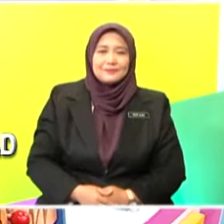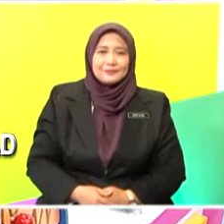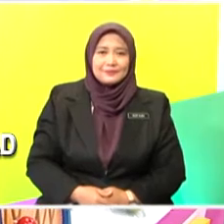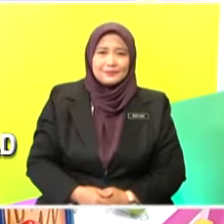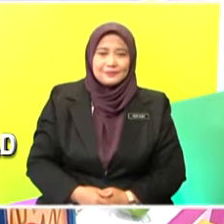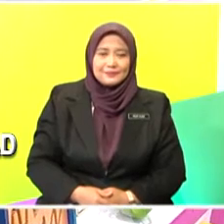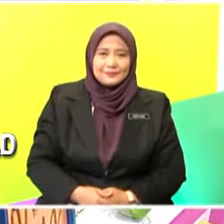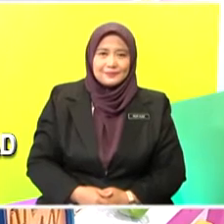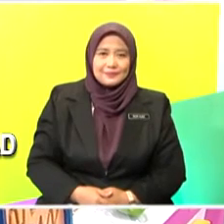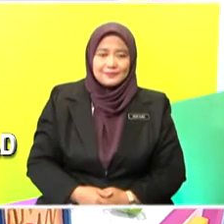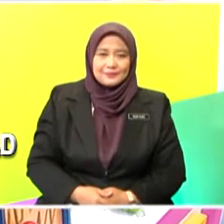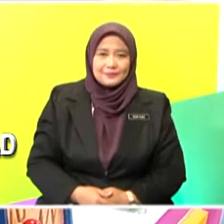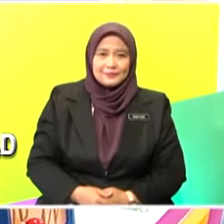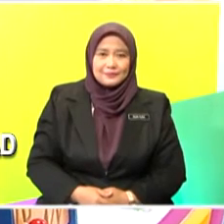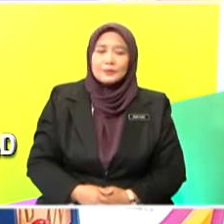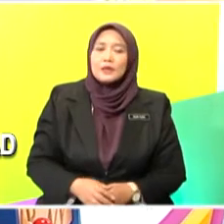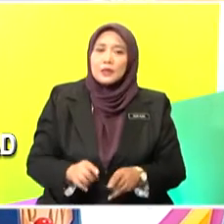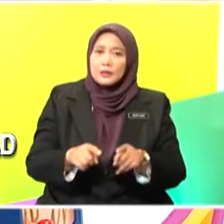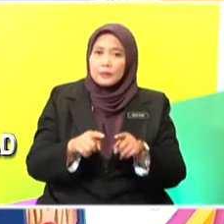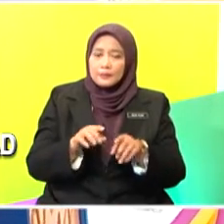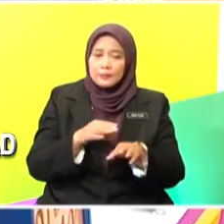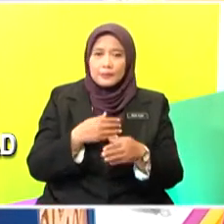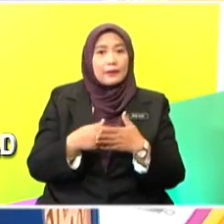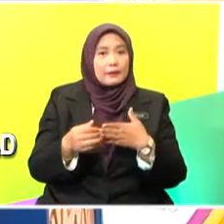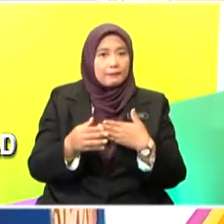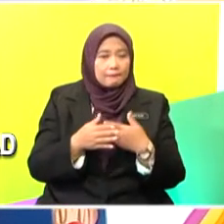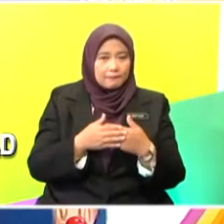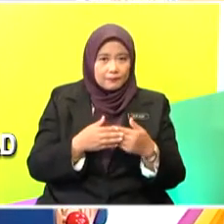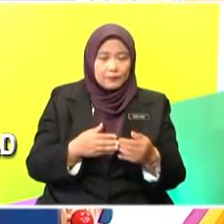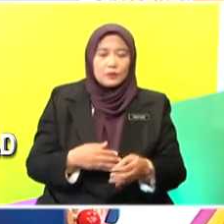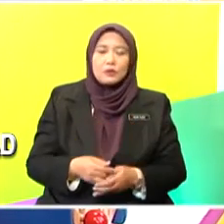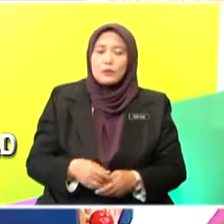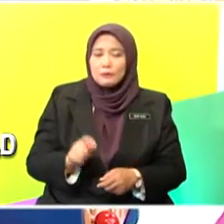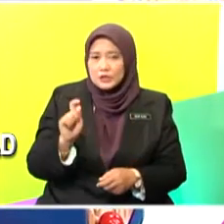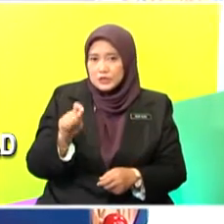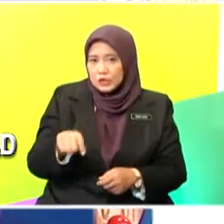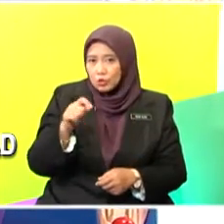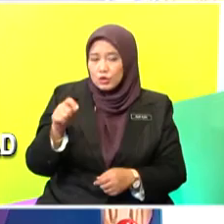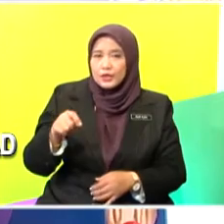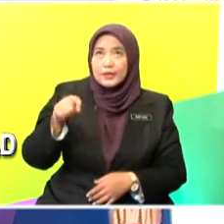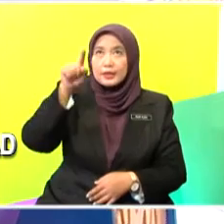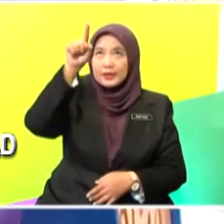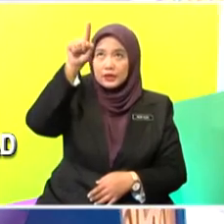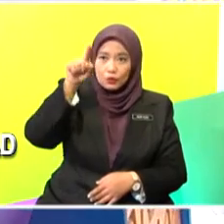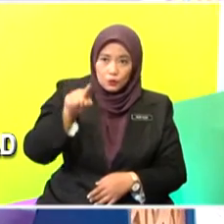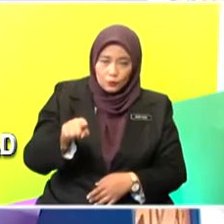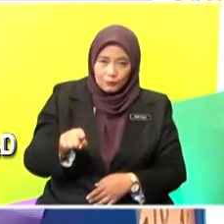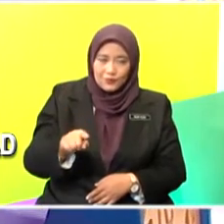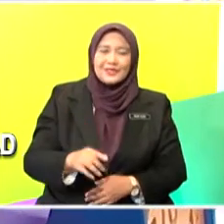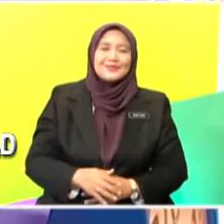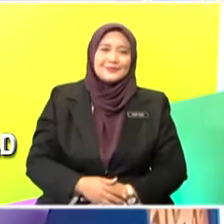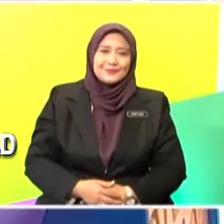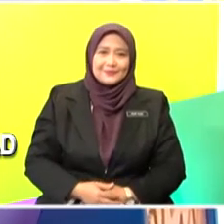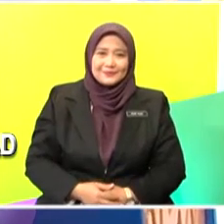sikit. Okey, tak apa. Yang penting Hakim dah tahu macam mana nak garis daripada atas turun bawah. Okey. Ye, buat